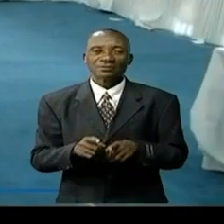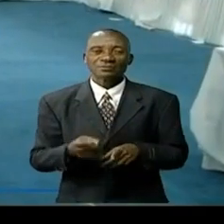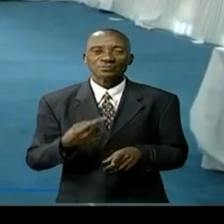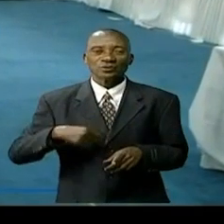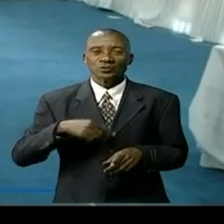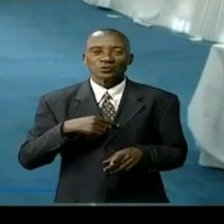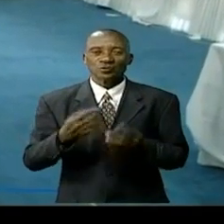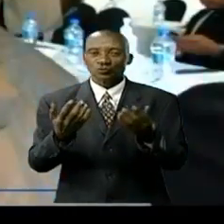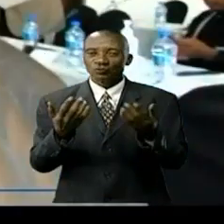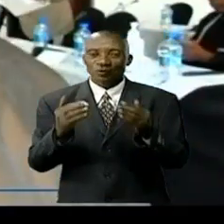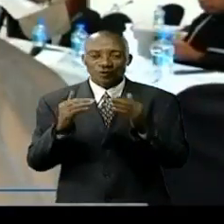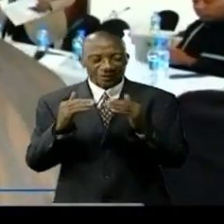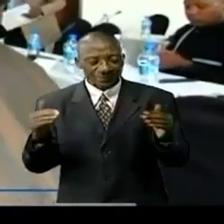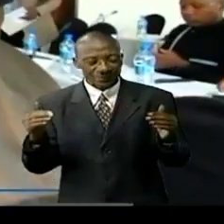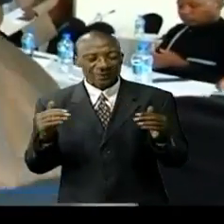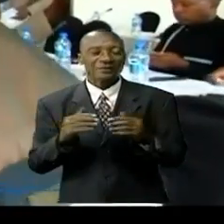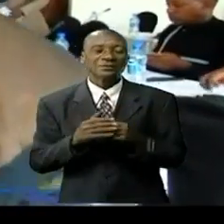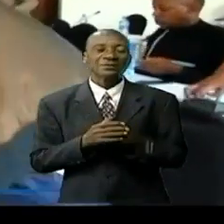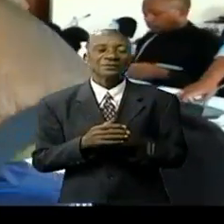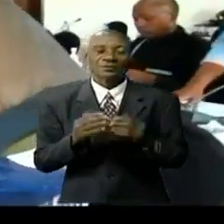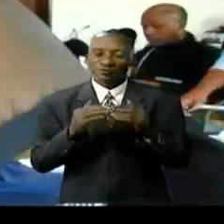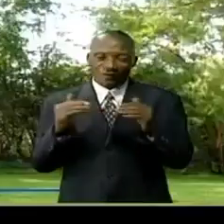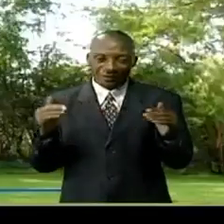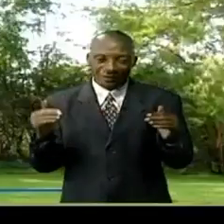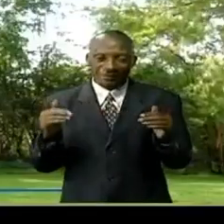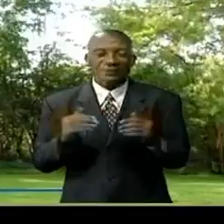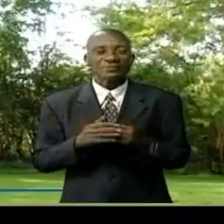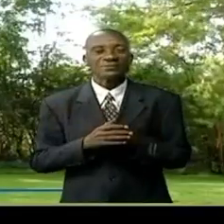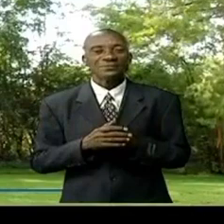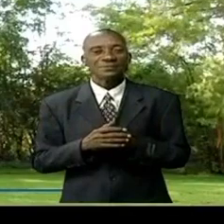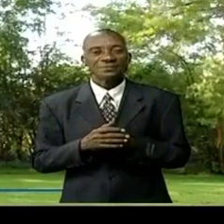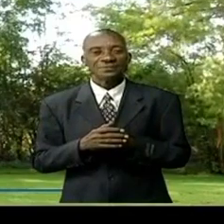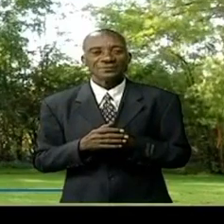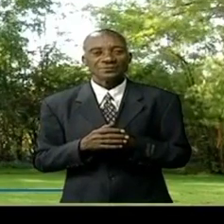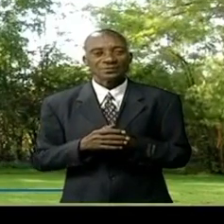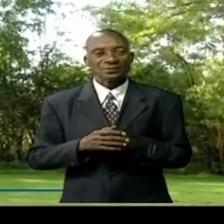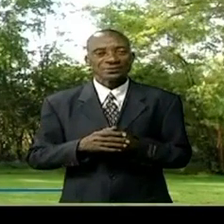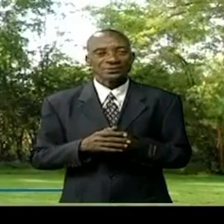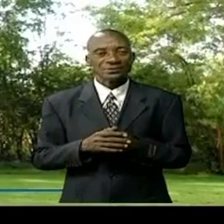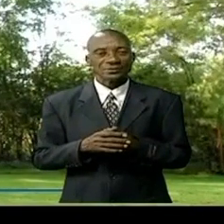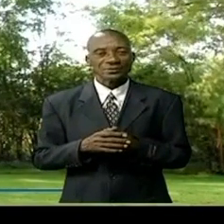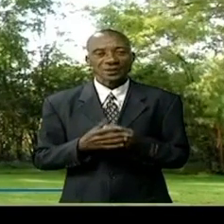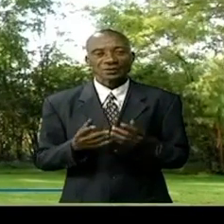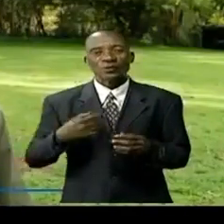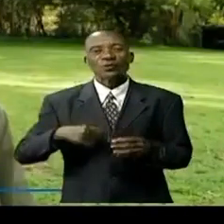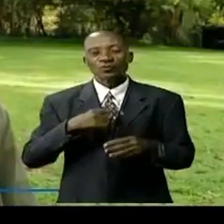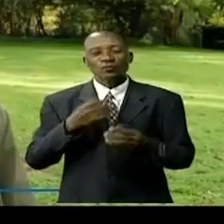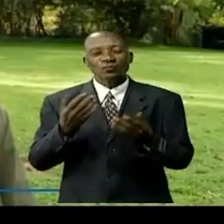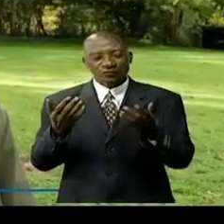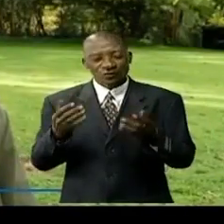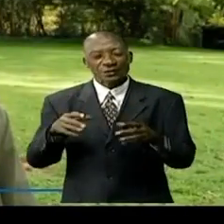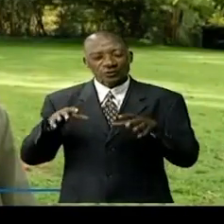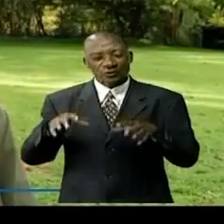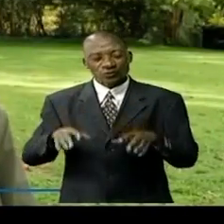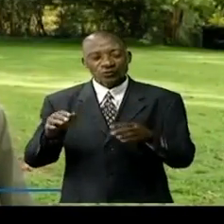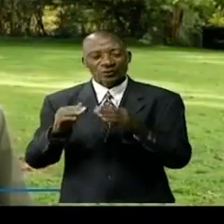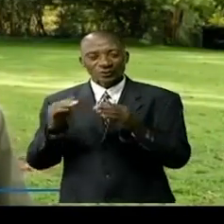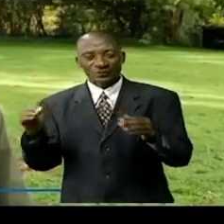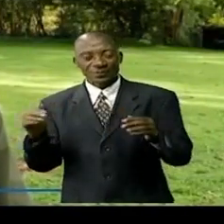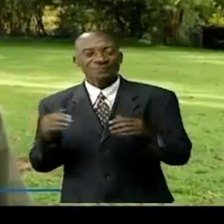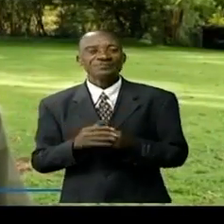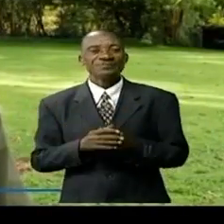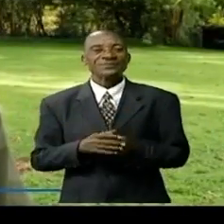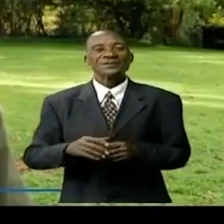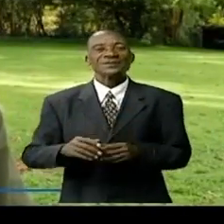amani hatutaitafutiwa na wengine nchi isipokuwa wakati sisi pekee tutasikia kama ni ya muhimu. En tout cas, epesi